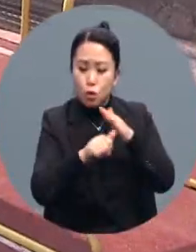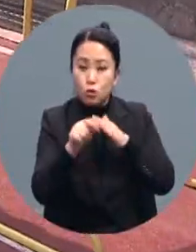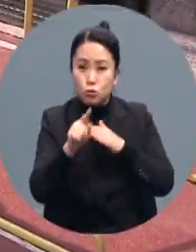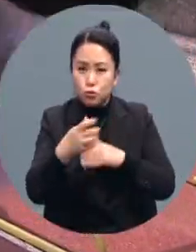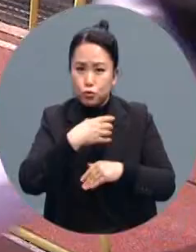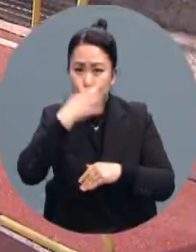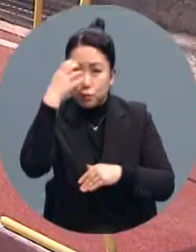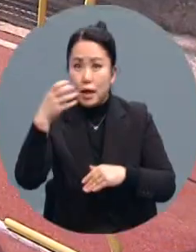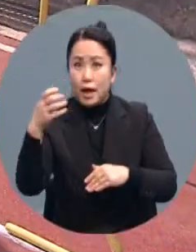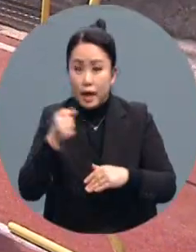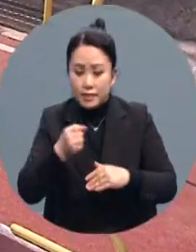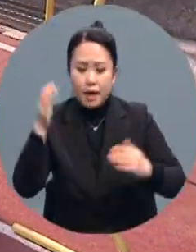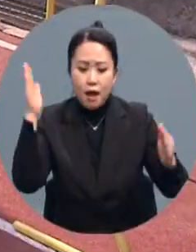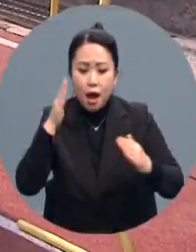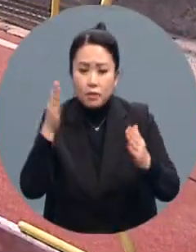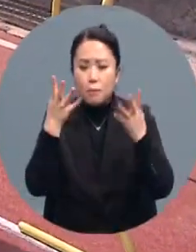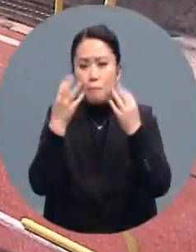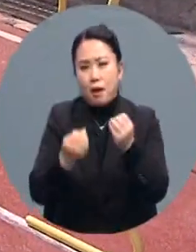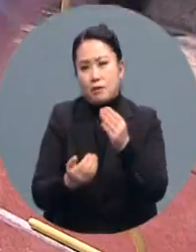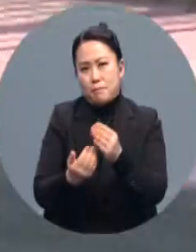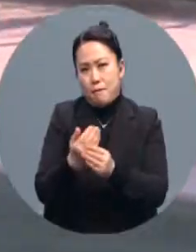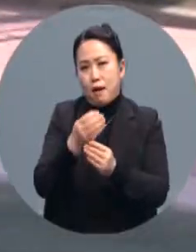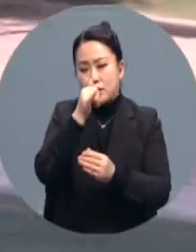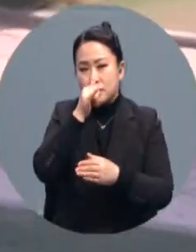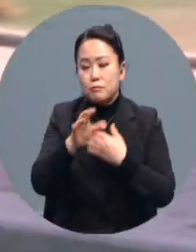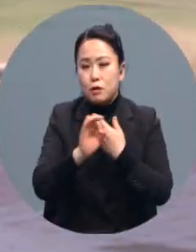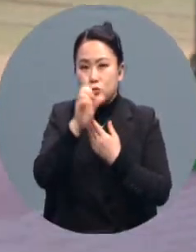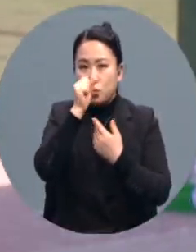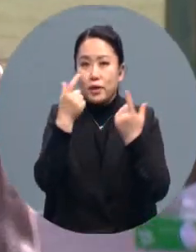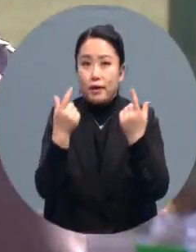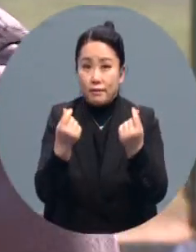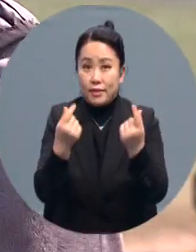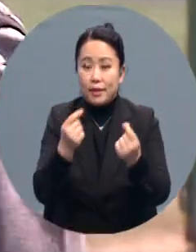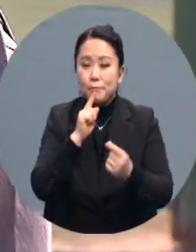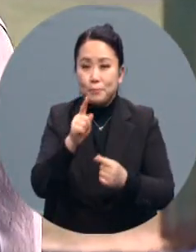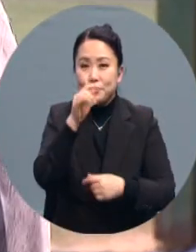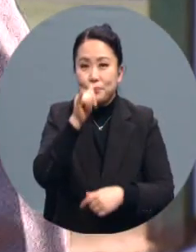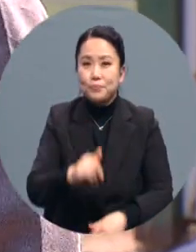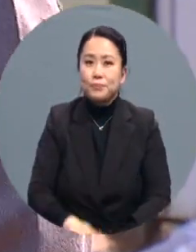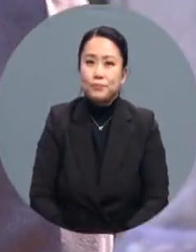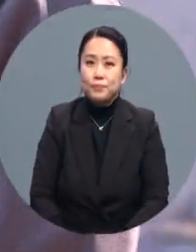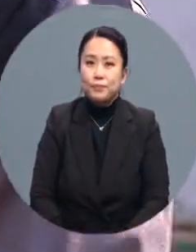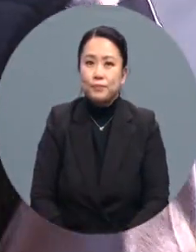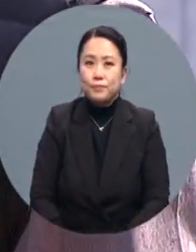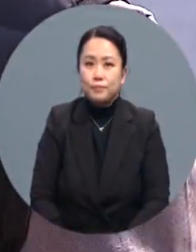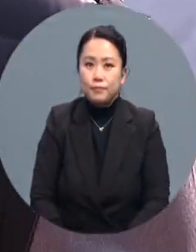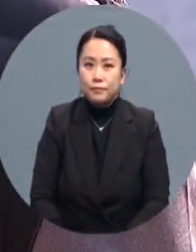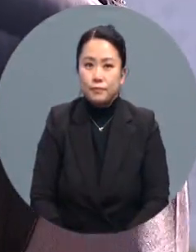많이 나왔으면 좋겠다는 바람도 밝혔습니다. MBC 뉴스 이두원입니다.